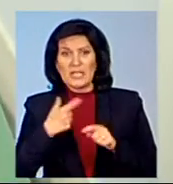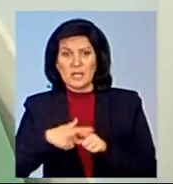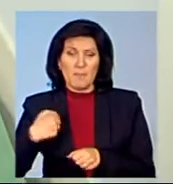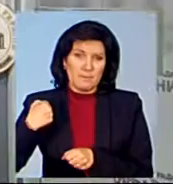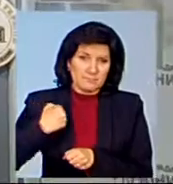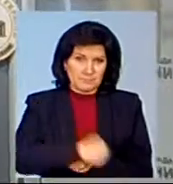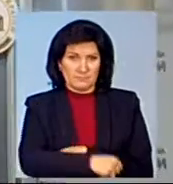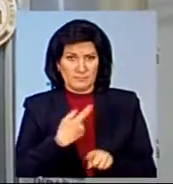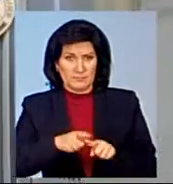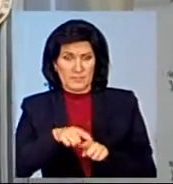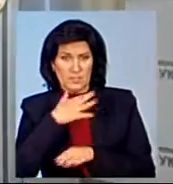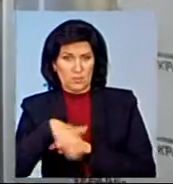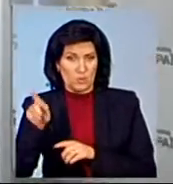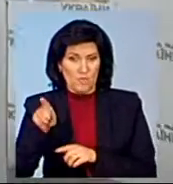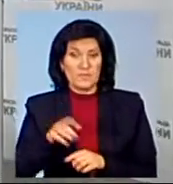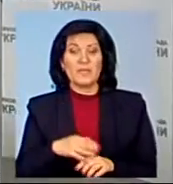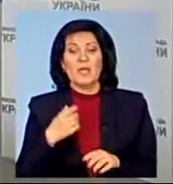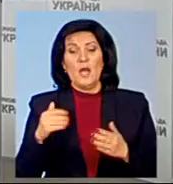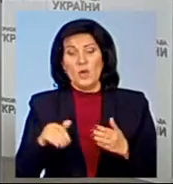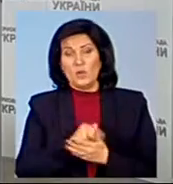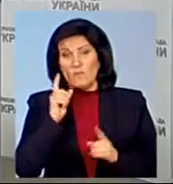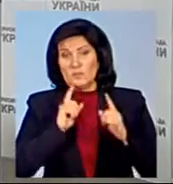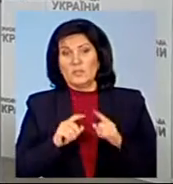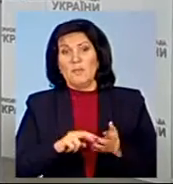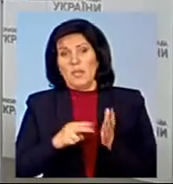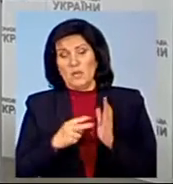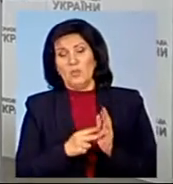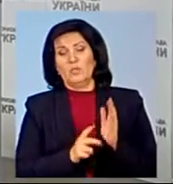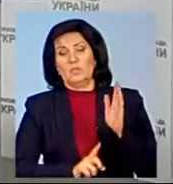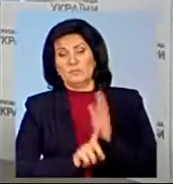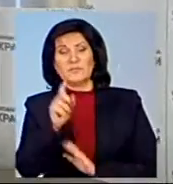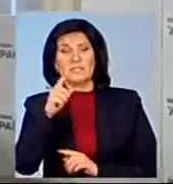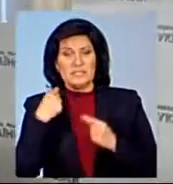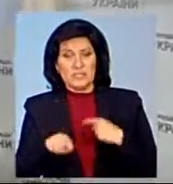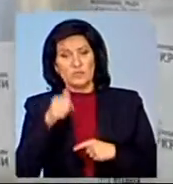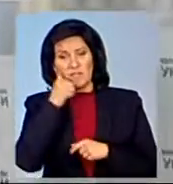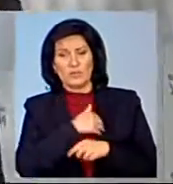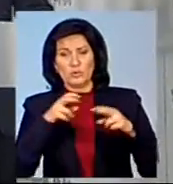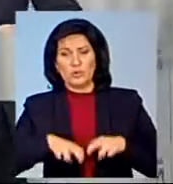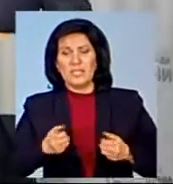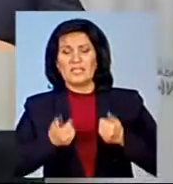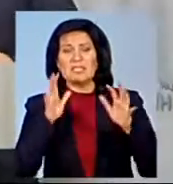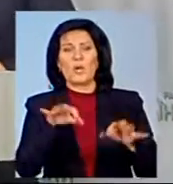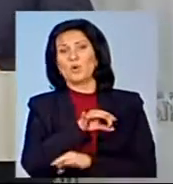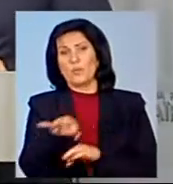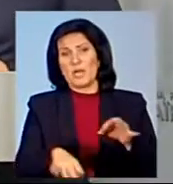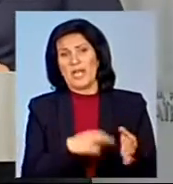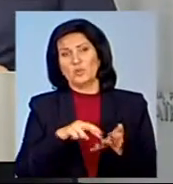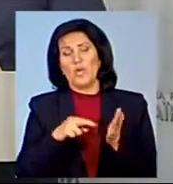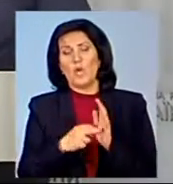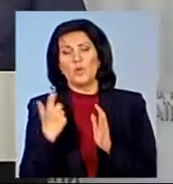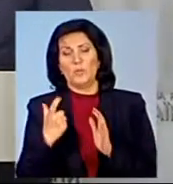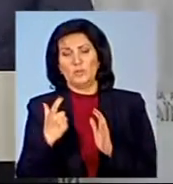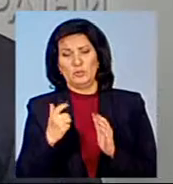спонукати ззовні. Утім, розпочати нову сесію парламентарі планують з іншого. Завтра хочуть розглянути низку законопроєктів